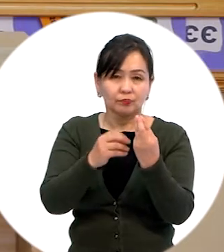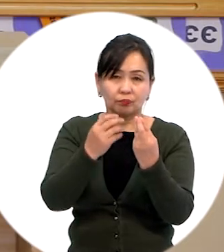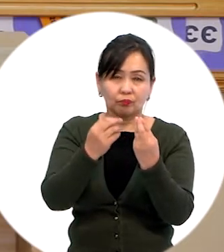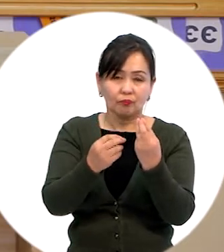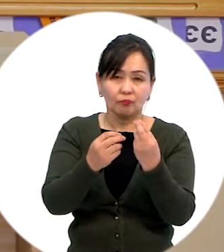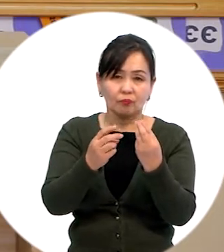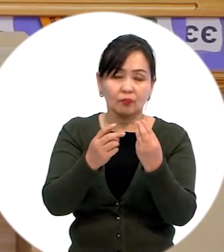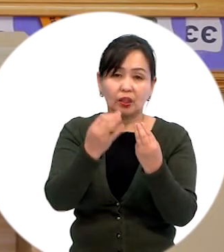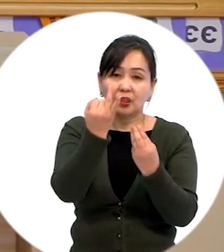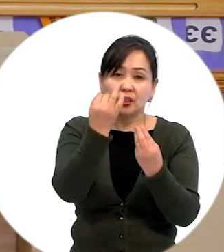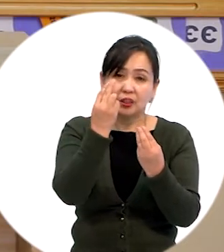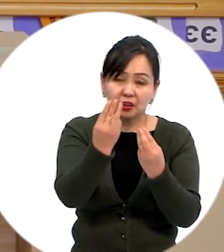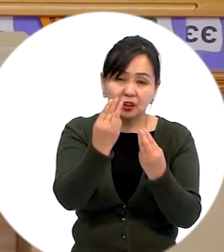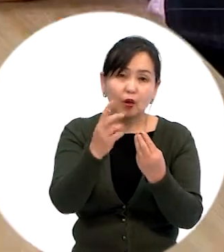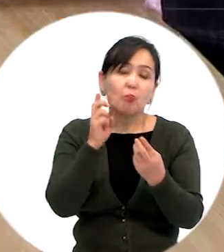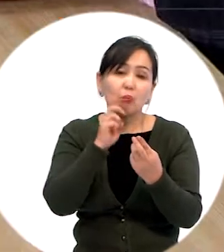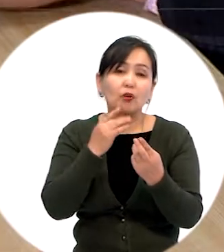За бор өнгөр хийж болно.